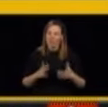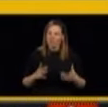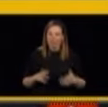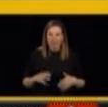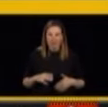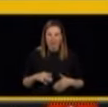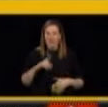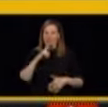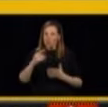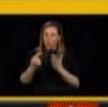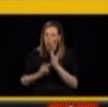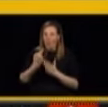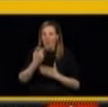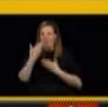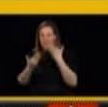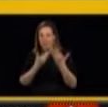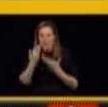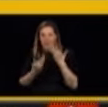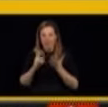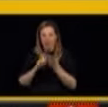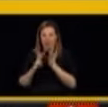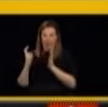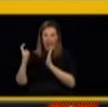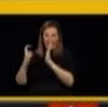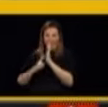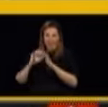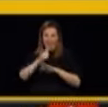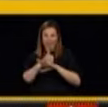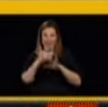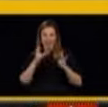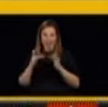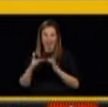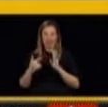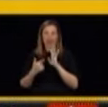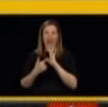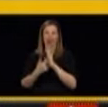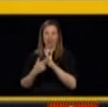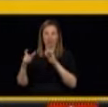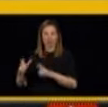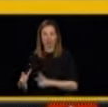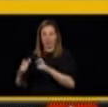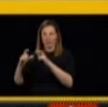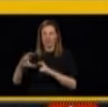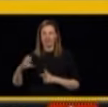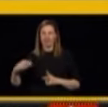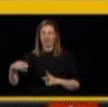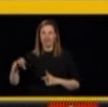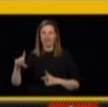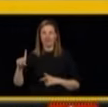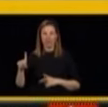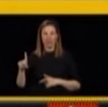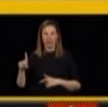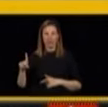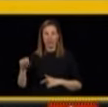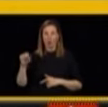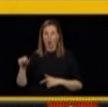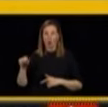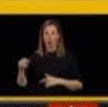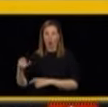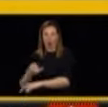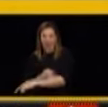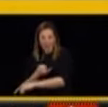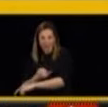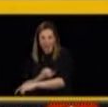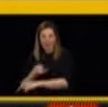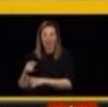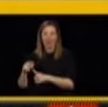remercie de s'inscrire. Mais vous savez, là, par exemple, dans les CHSLD, c'est des préposés aux bénéficiaires, des infirmières,